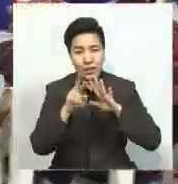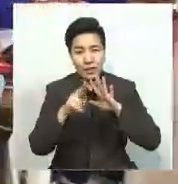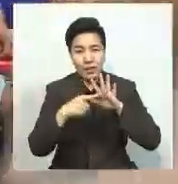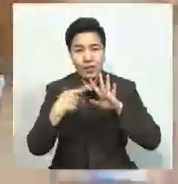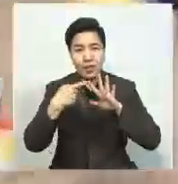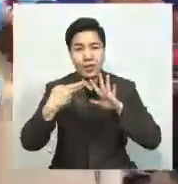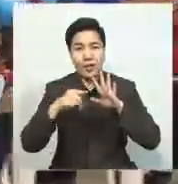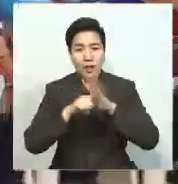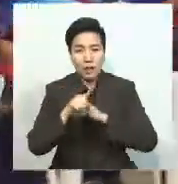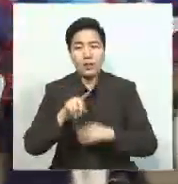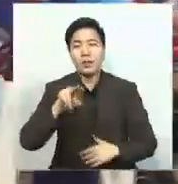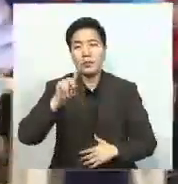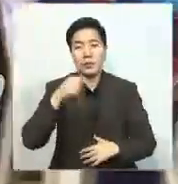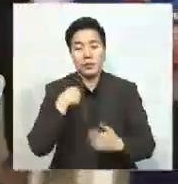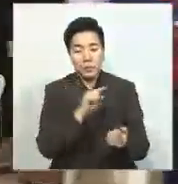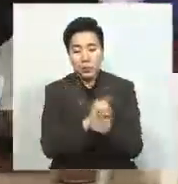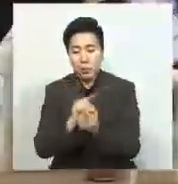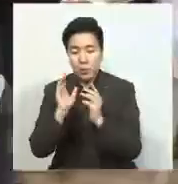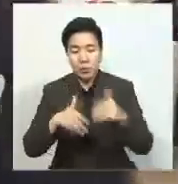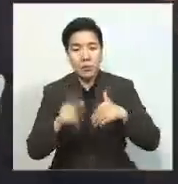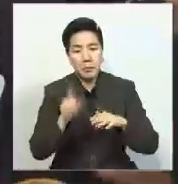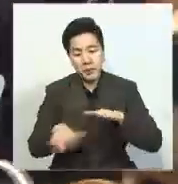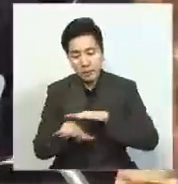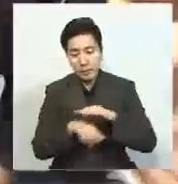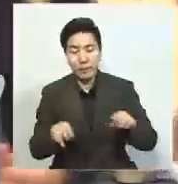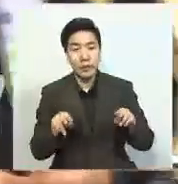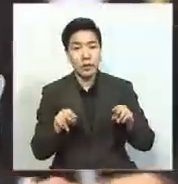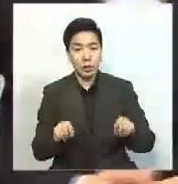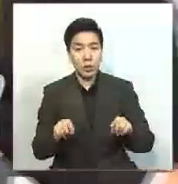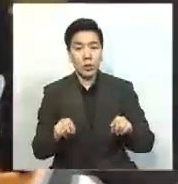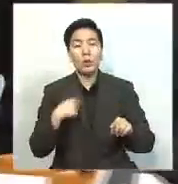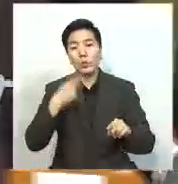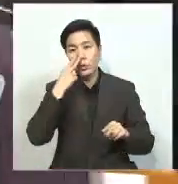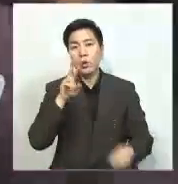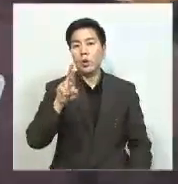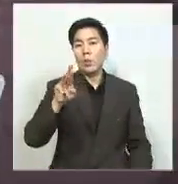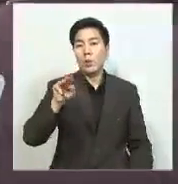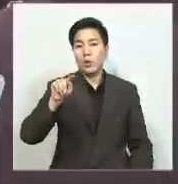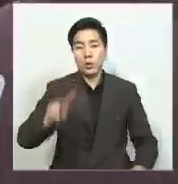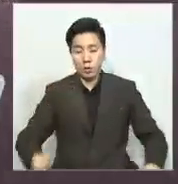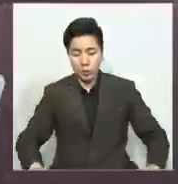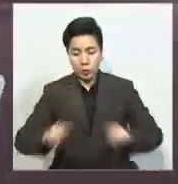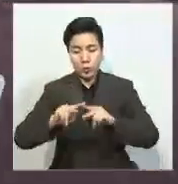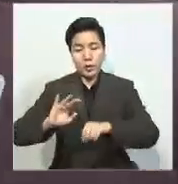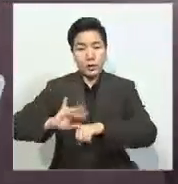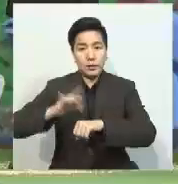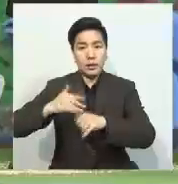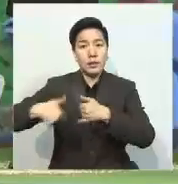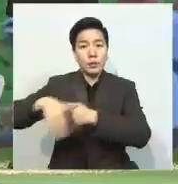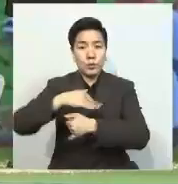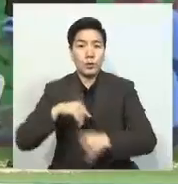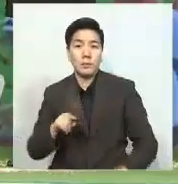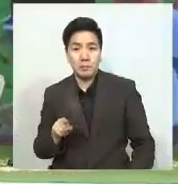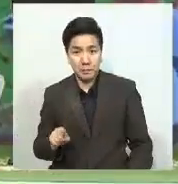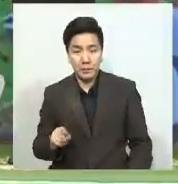บกับประชาชนในพื้นที่นะคะและเป็นสักขีพยานในโอกาสที่รัฐมนตรีว่าการกระทรวงทรัพยากรธรรมชาติและสิ่ง